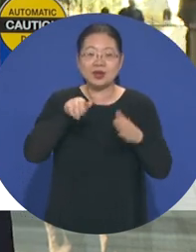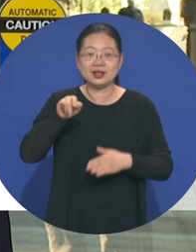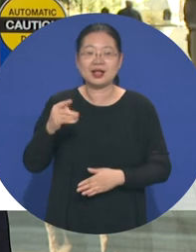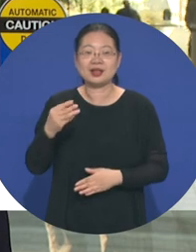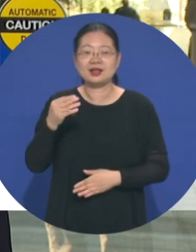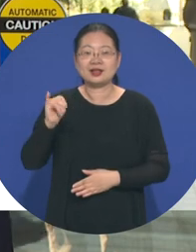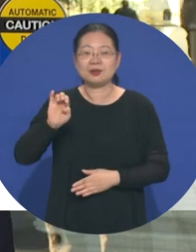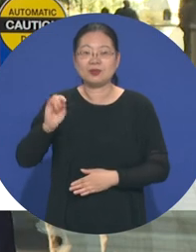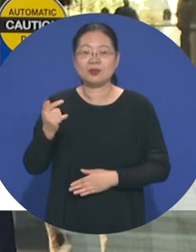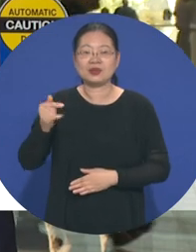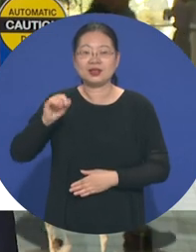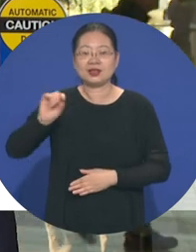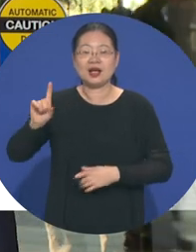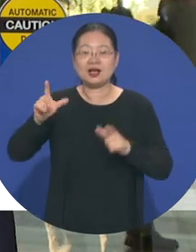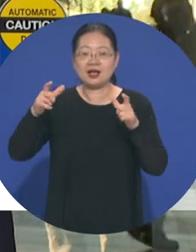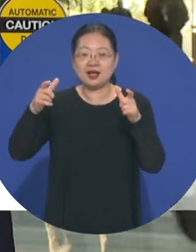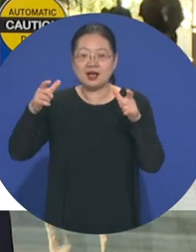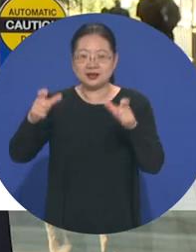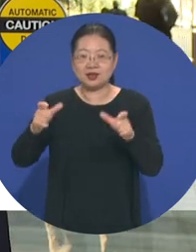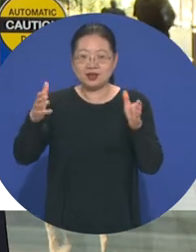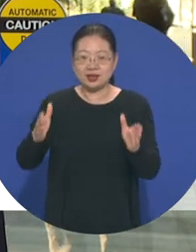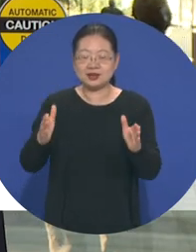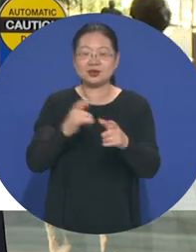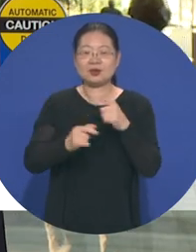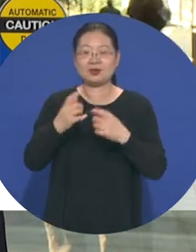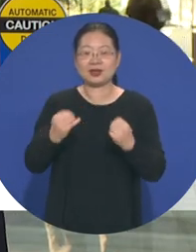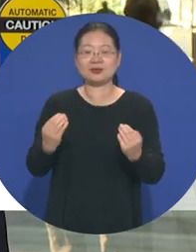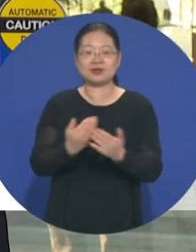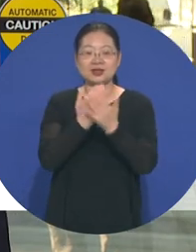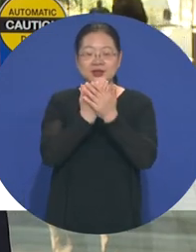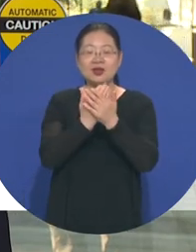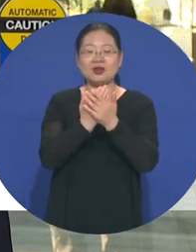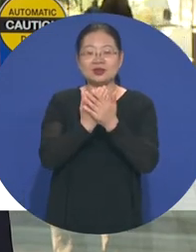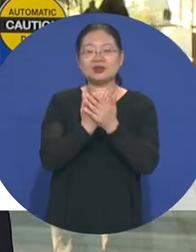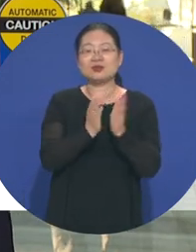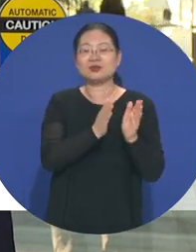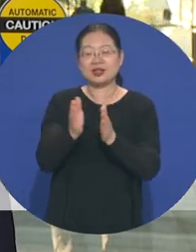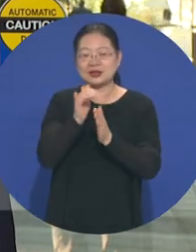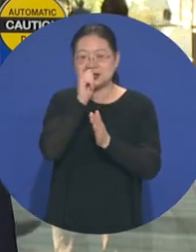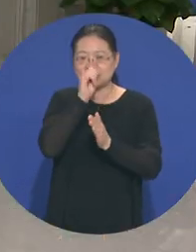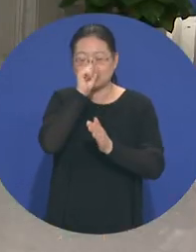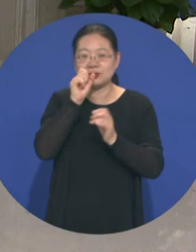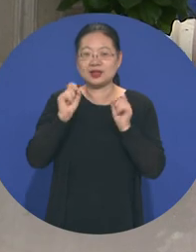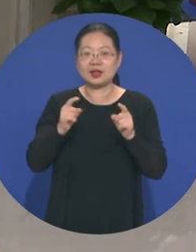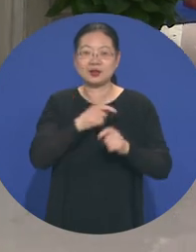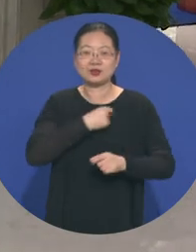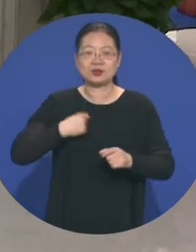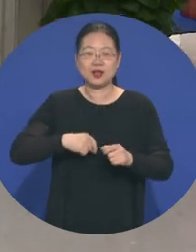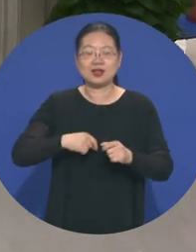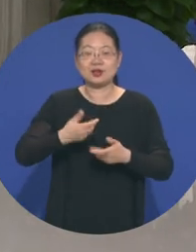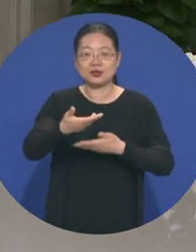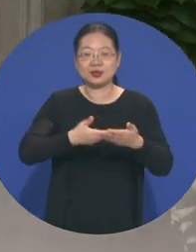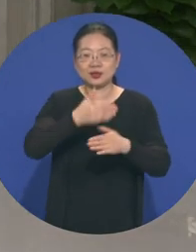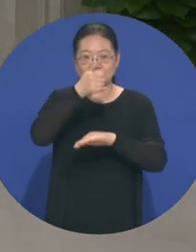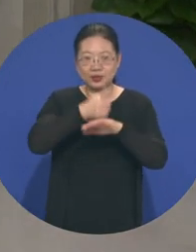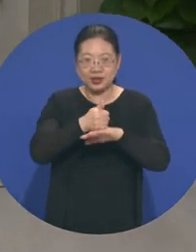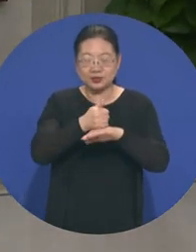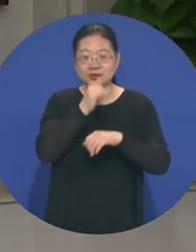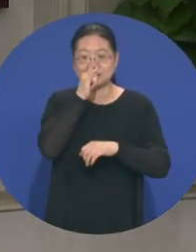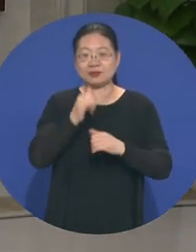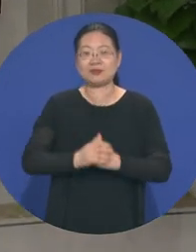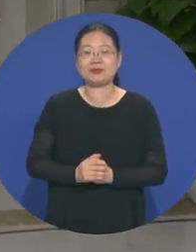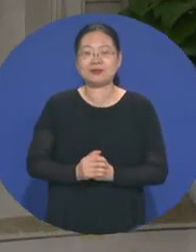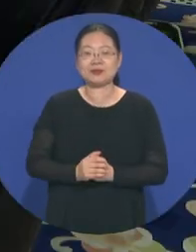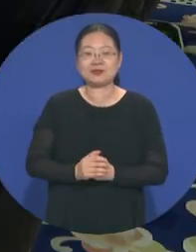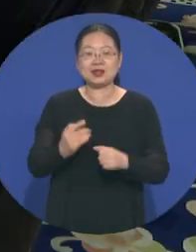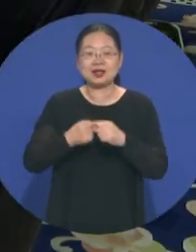경기도와 캘리포니아 간의 그 더 많은 발전을 기할 수 있는 좋은 계기가 됐다. 중국과의 교류 성과도 눈여겨볼